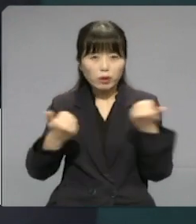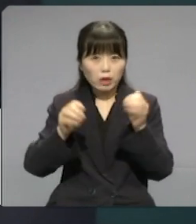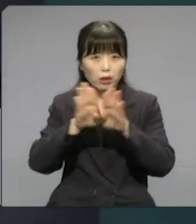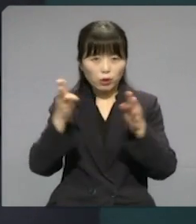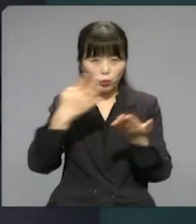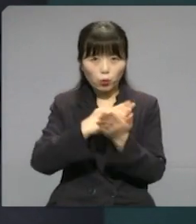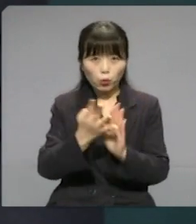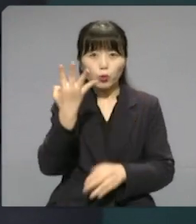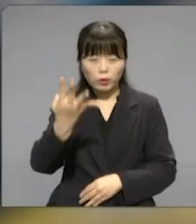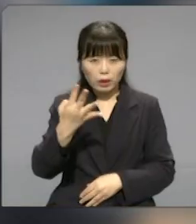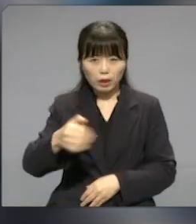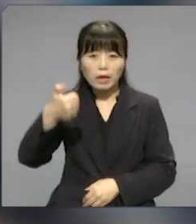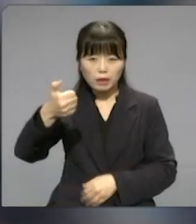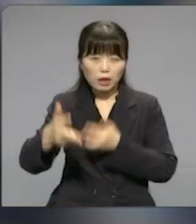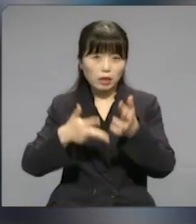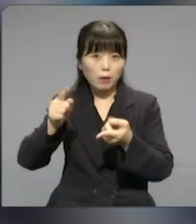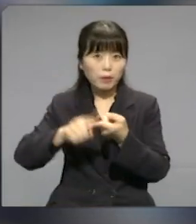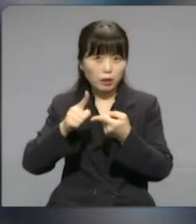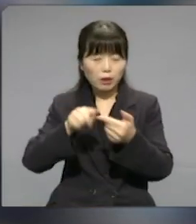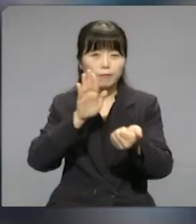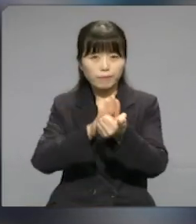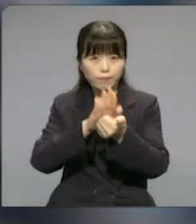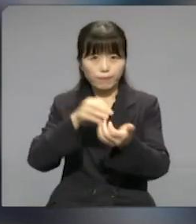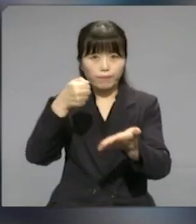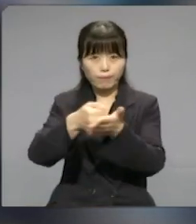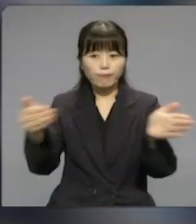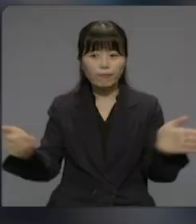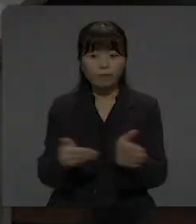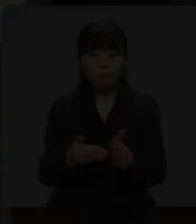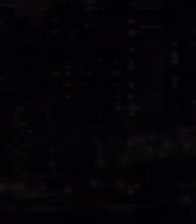네개 분야 신계 사업에 대해 지원하기로